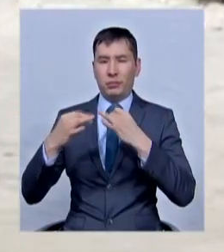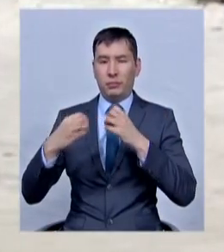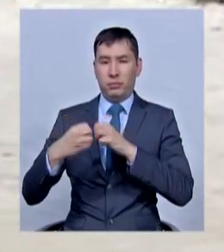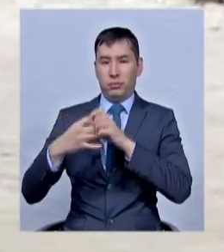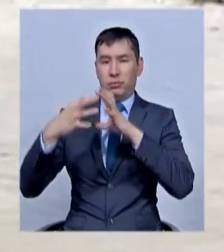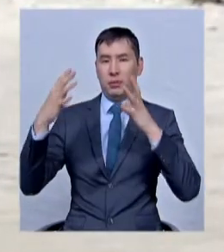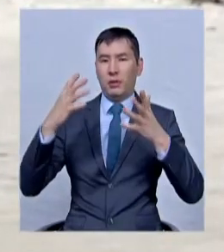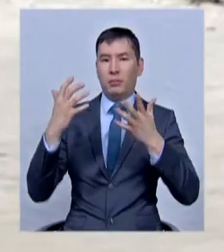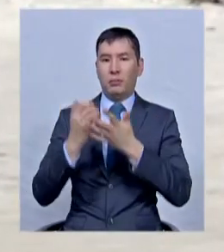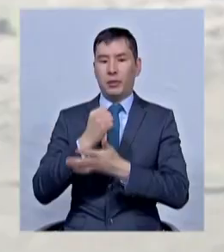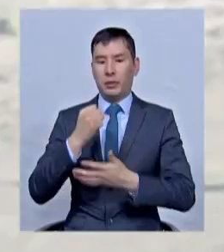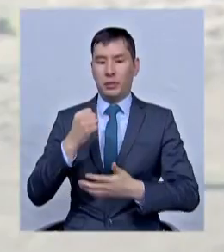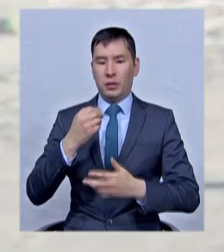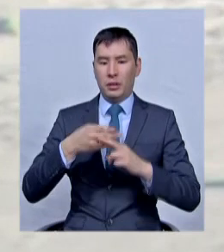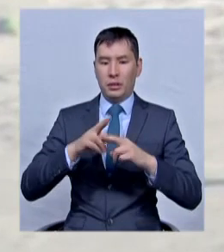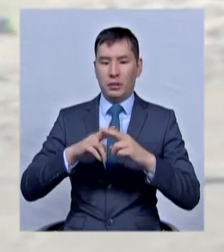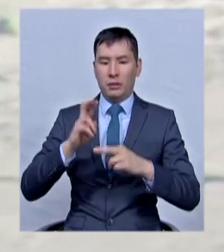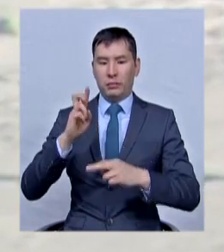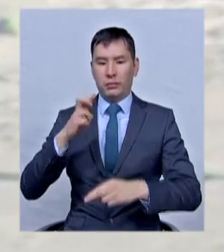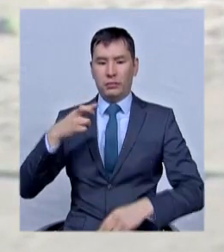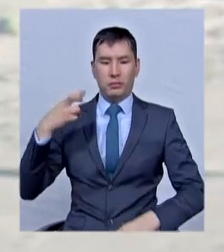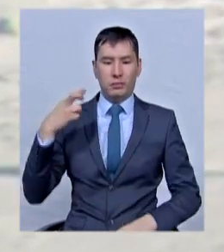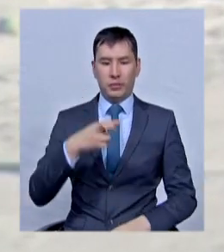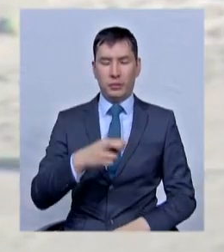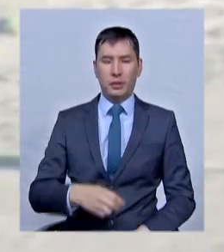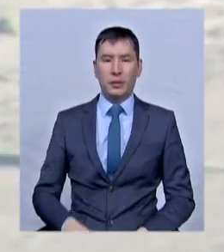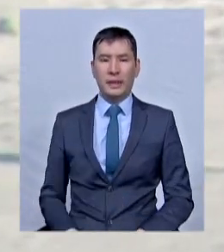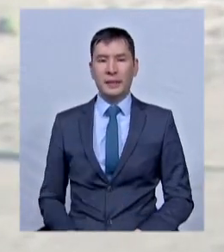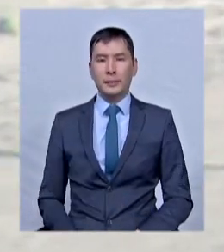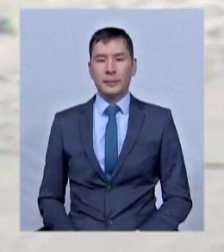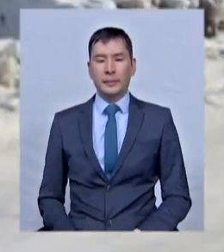керістің соңы анасының қызына суық қаруды ала жүгіруімен аяқталды.